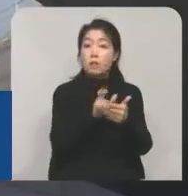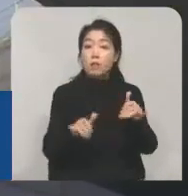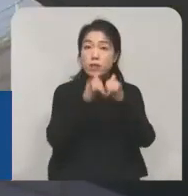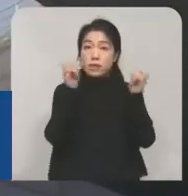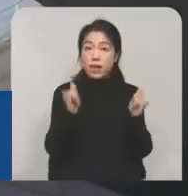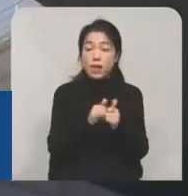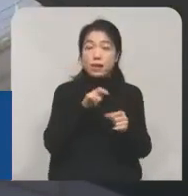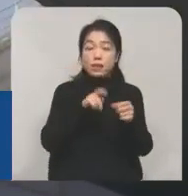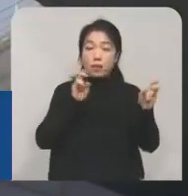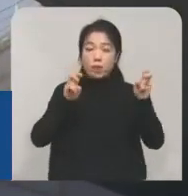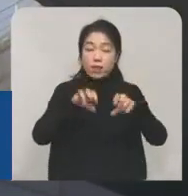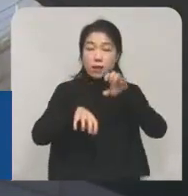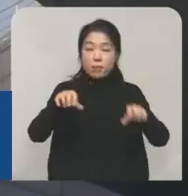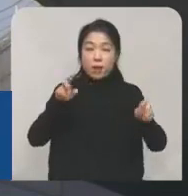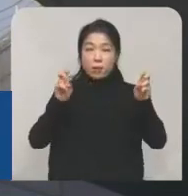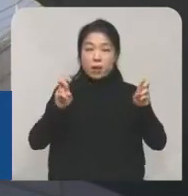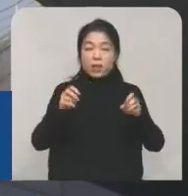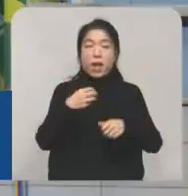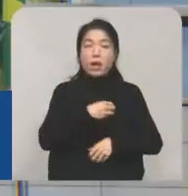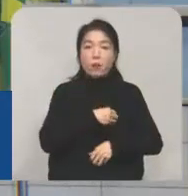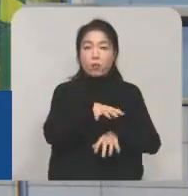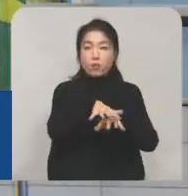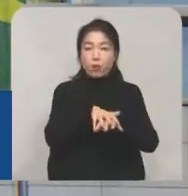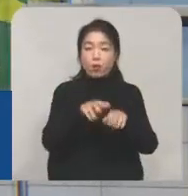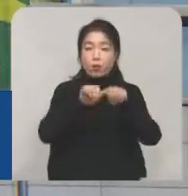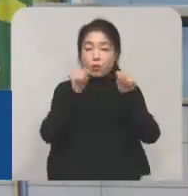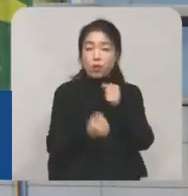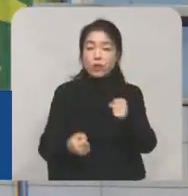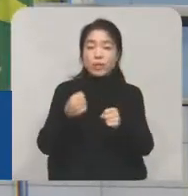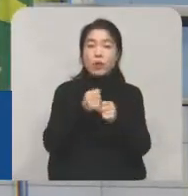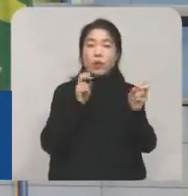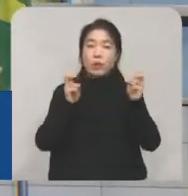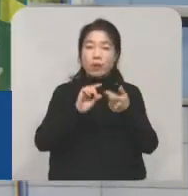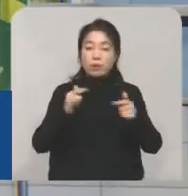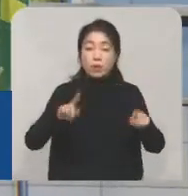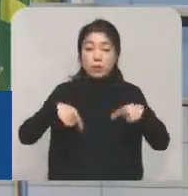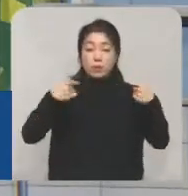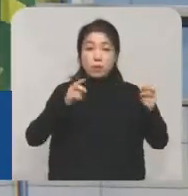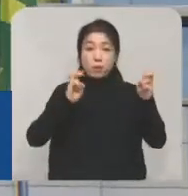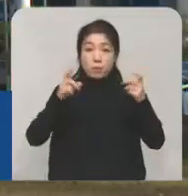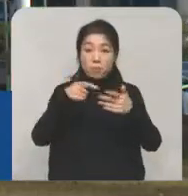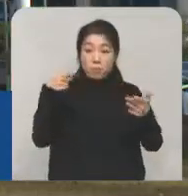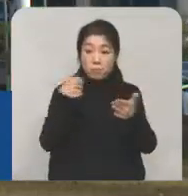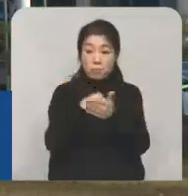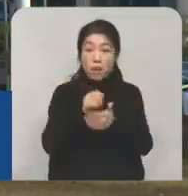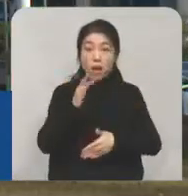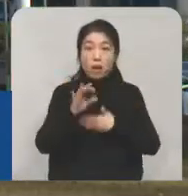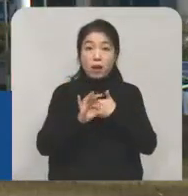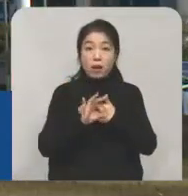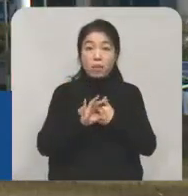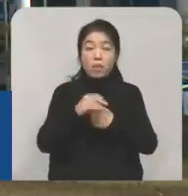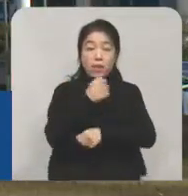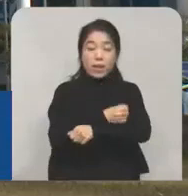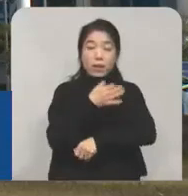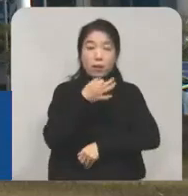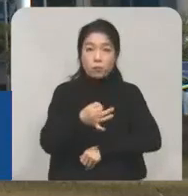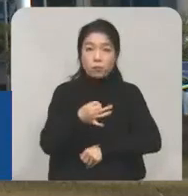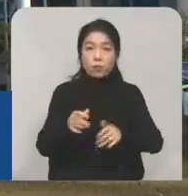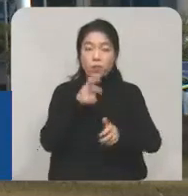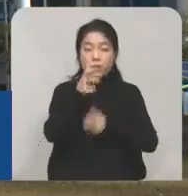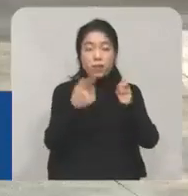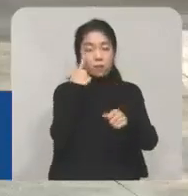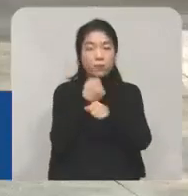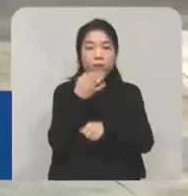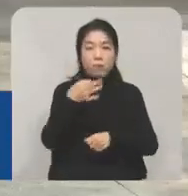마을기업 사회적 협동조합 자활기업 등이고 참여 기업체 로 선정되면 인건비 월 사 업 개 발